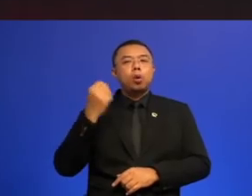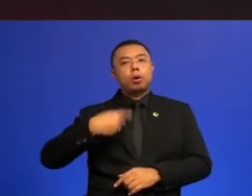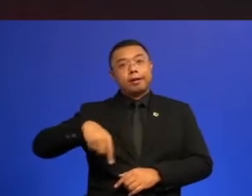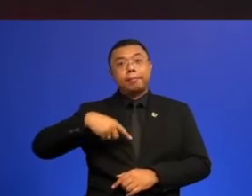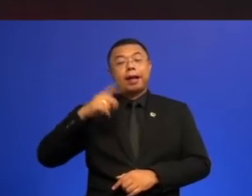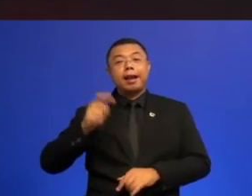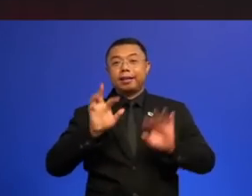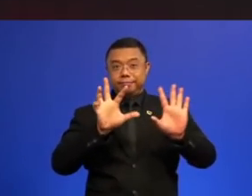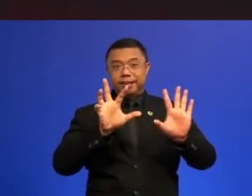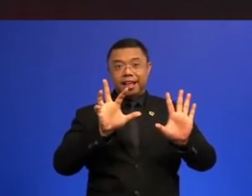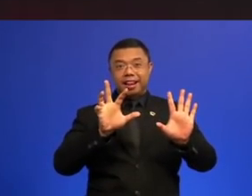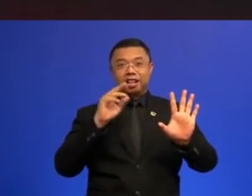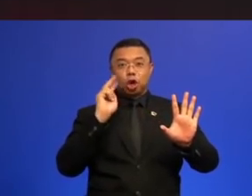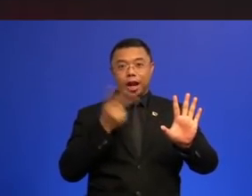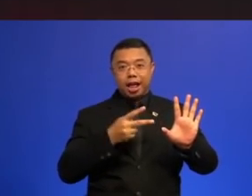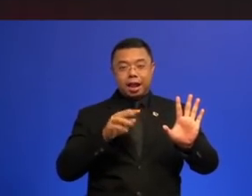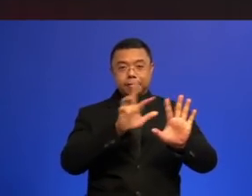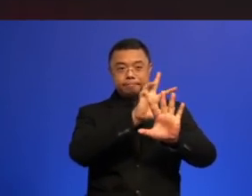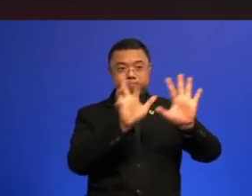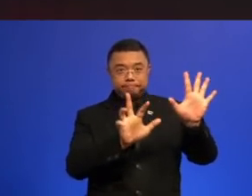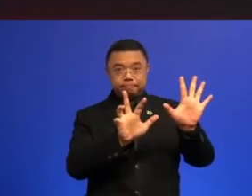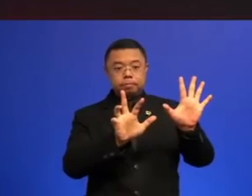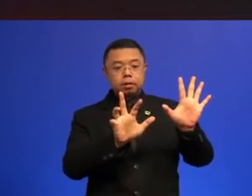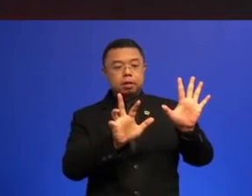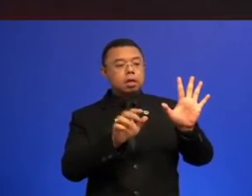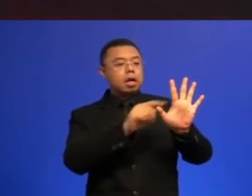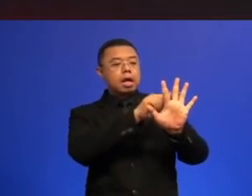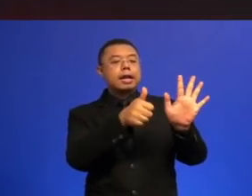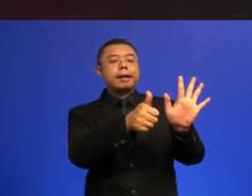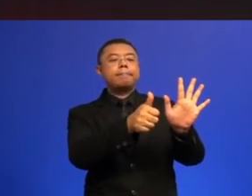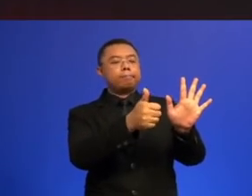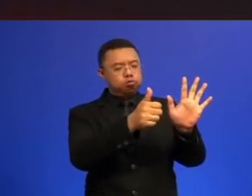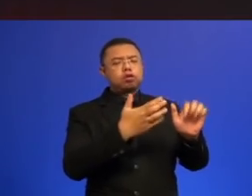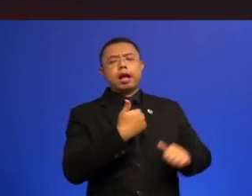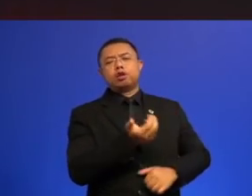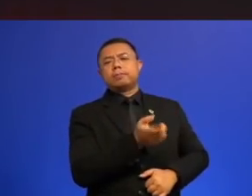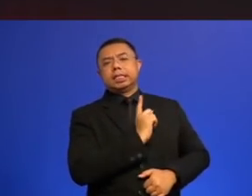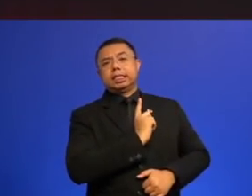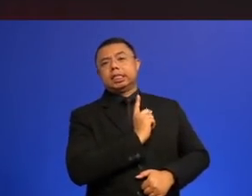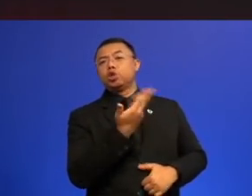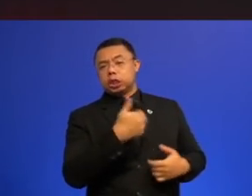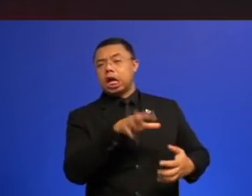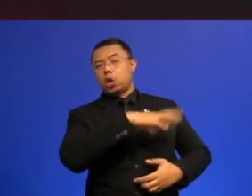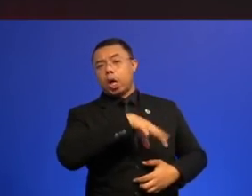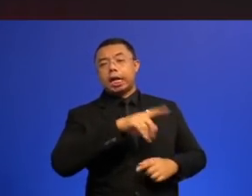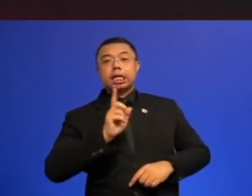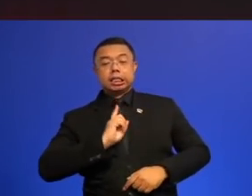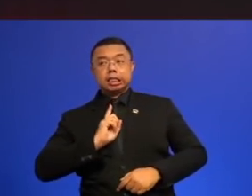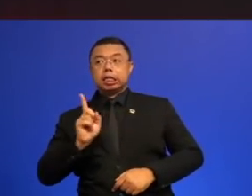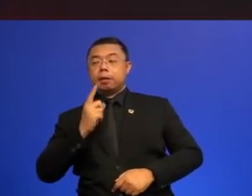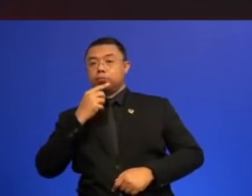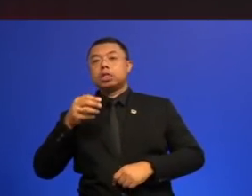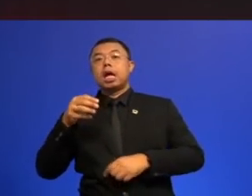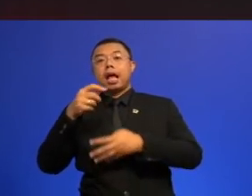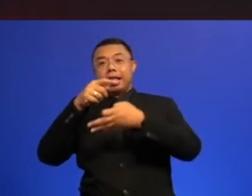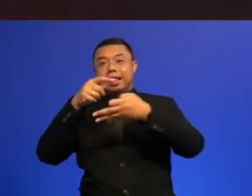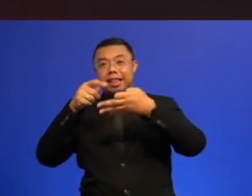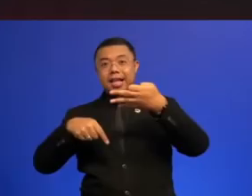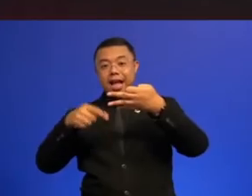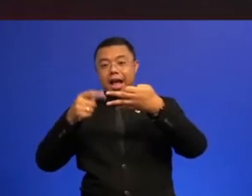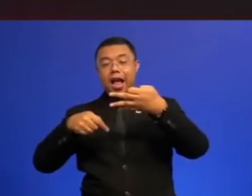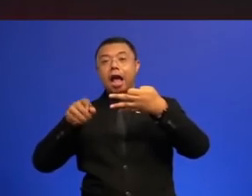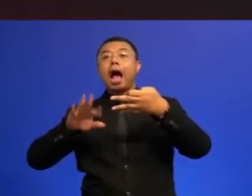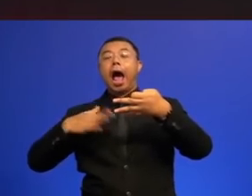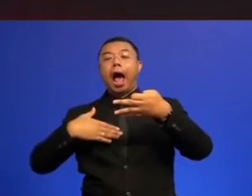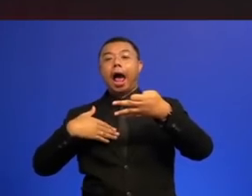Kami ada 9 bersaudara, 6 sudah hidup mandiri, bekerja, dan berkeluarga. Saya masih punya 3 adik yang tinggal